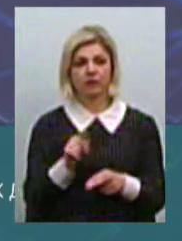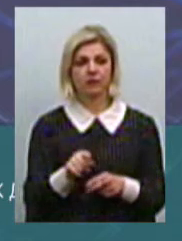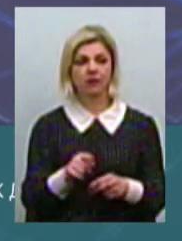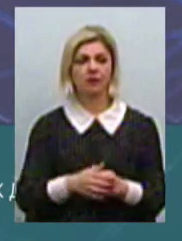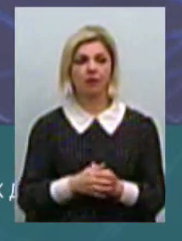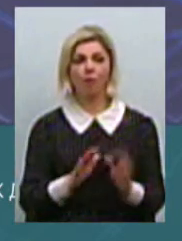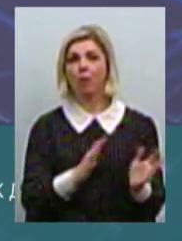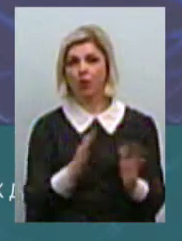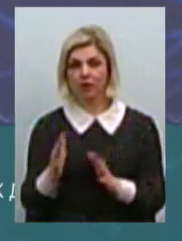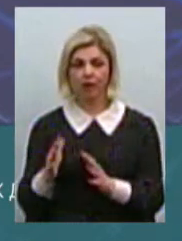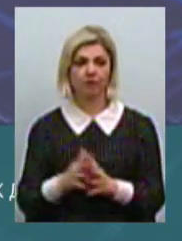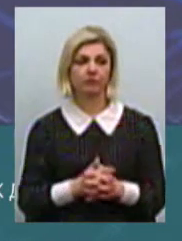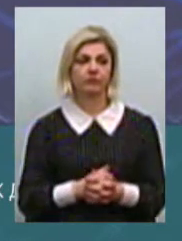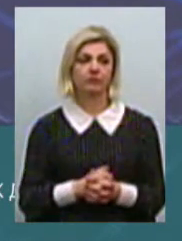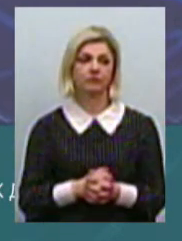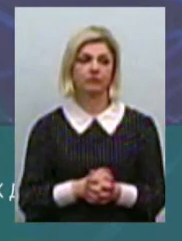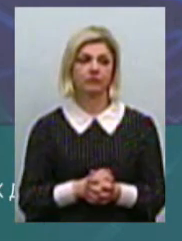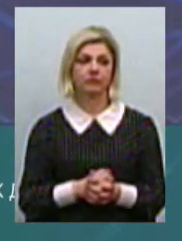цих подій, як і